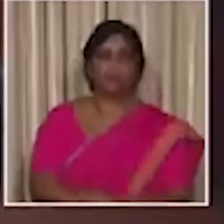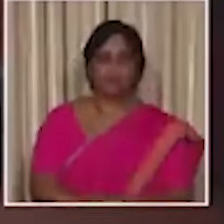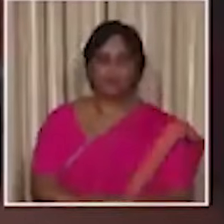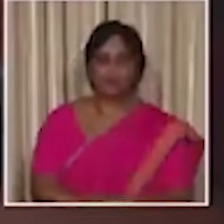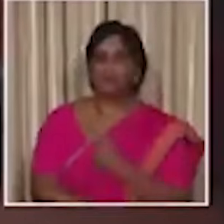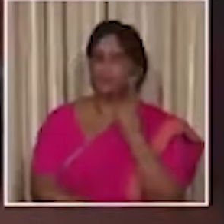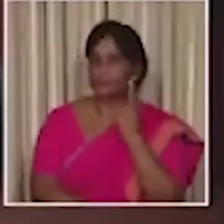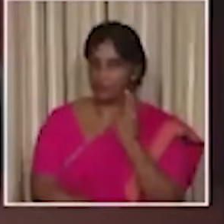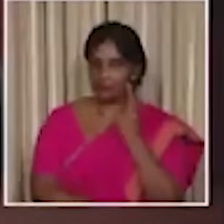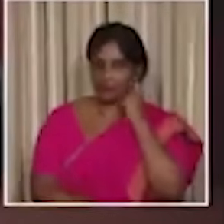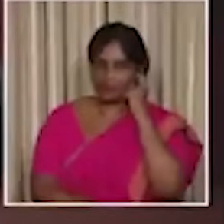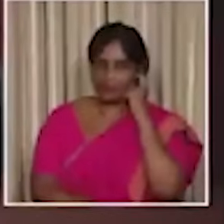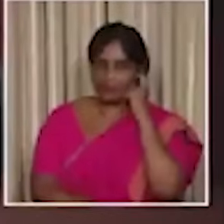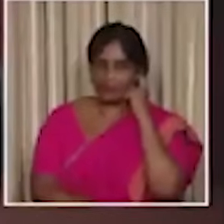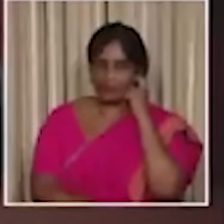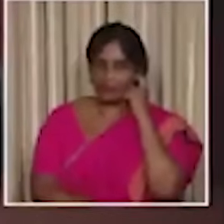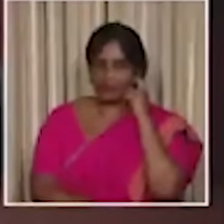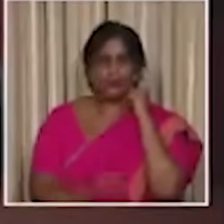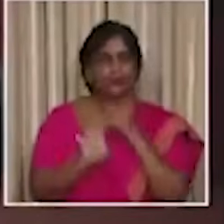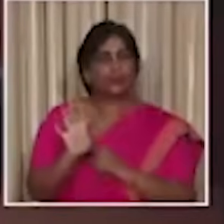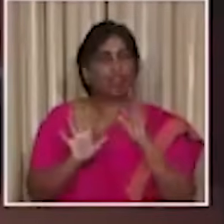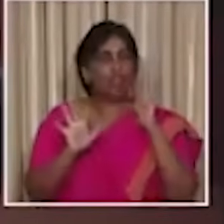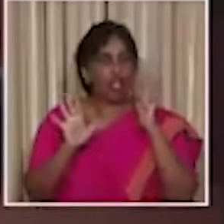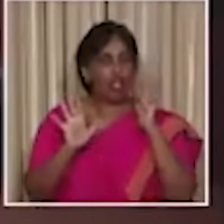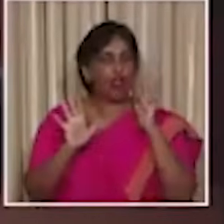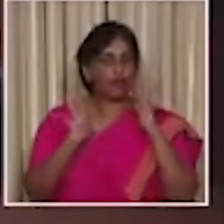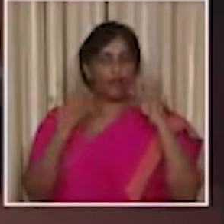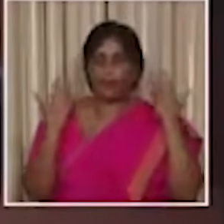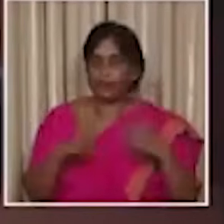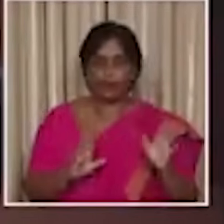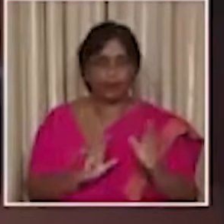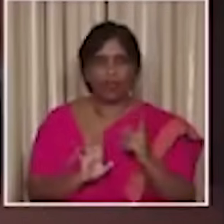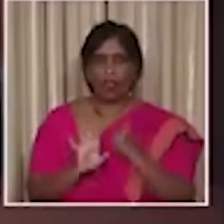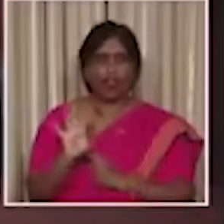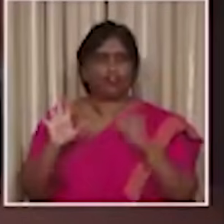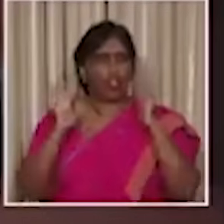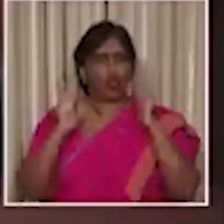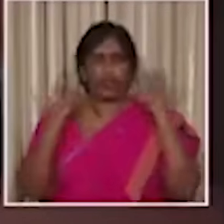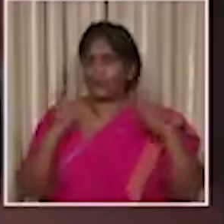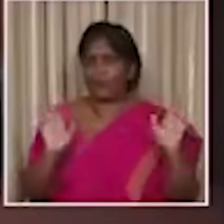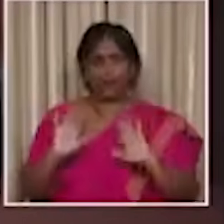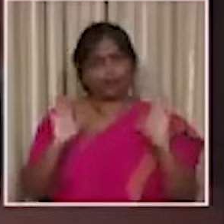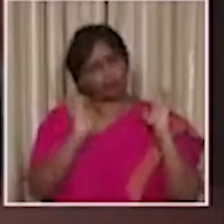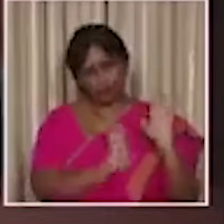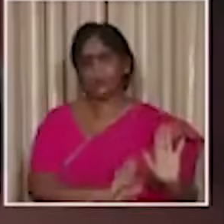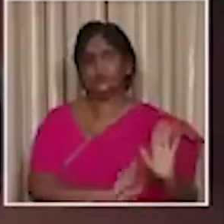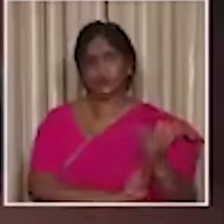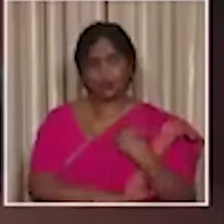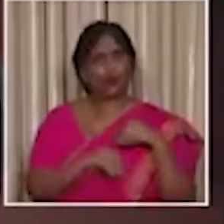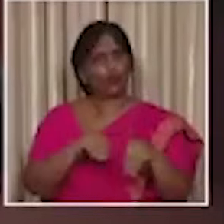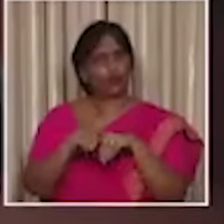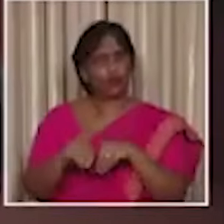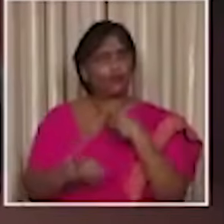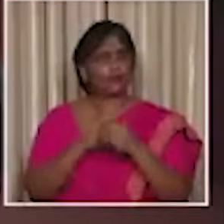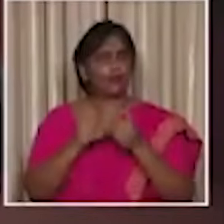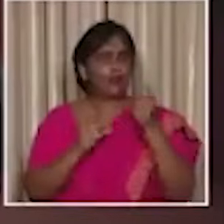තමයි මේක අවුරුදු 90කින් ඉවර කරන්න බෑ. මම කියන්නේ අවුරුදු 90කින් ඉවර කරන්න ඕනෙත් නෑ. මොකද අපේ කුසකර්මාන්ත